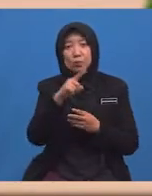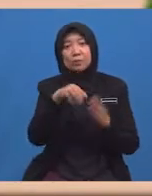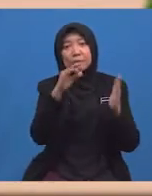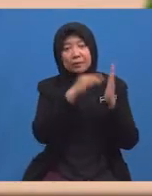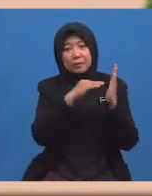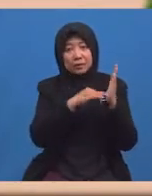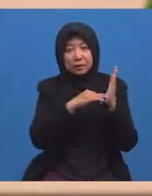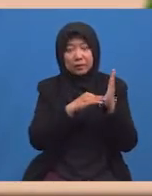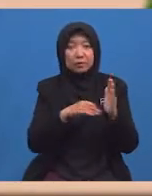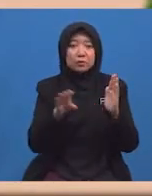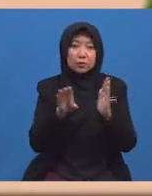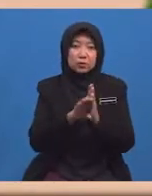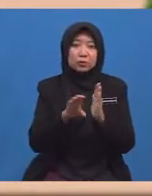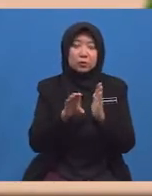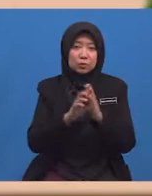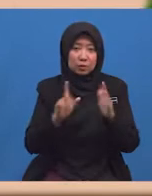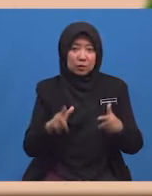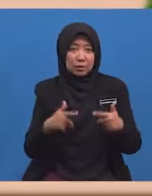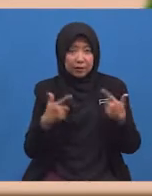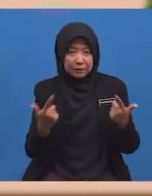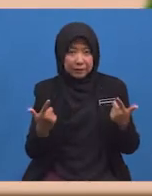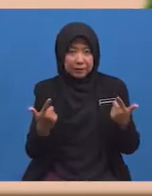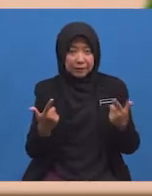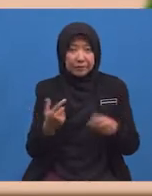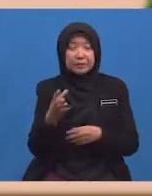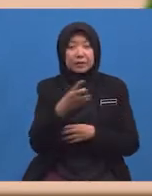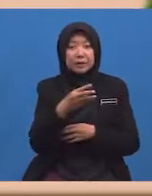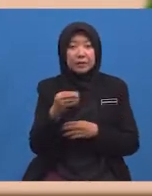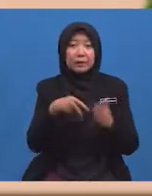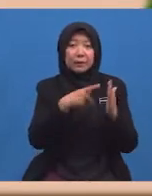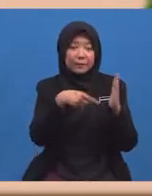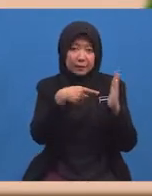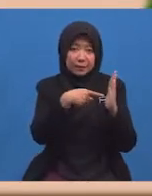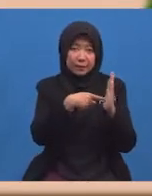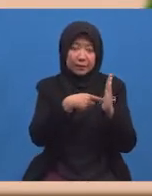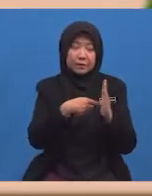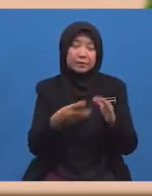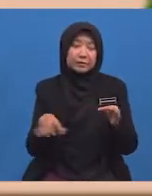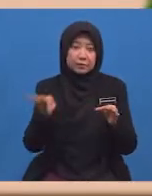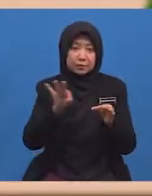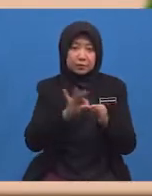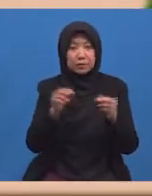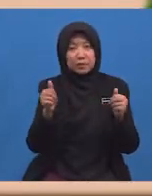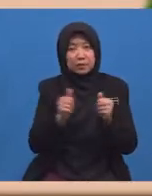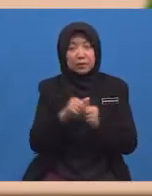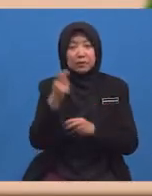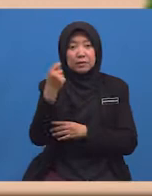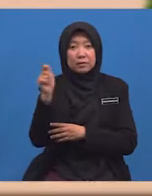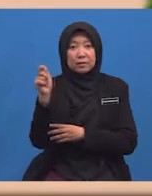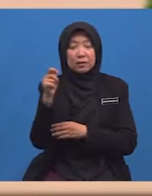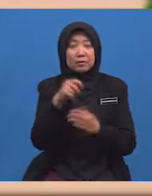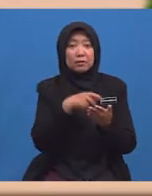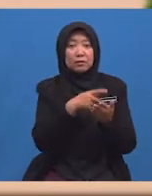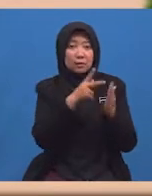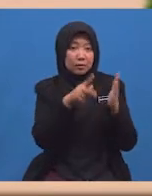menyenaraikan contoh lain serta peranan yang bersesuaian dengan teks kajian yang